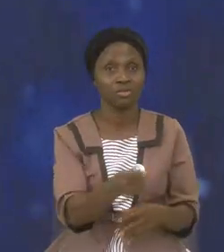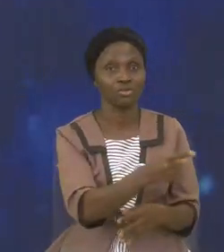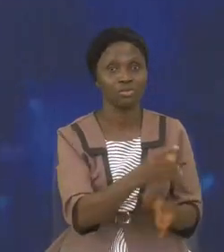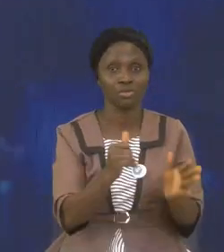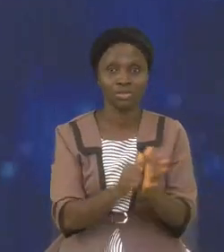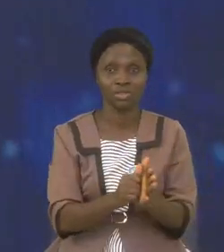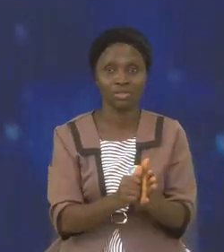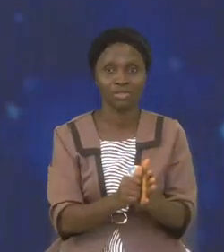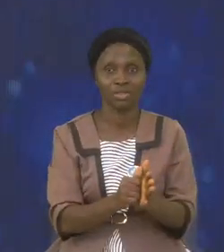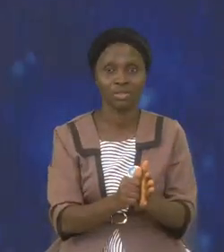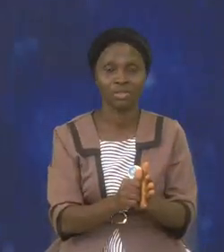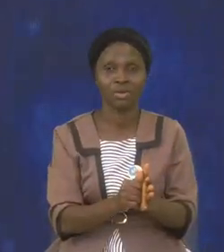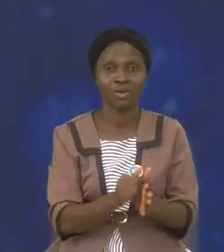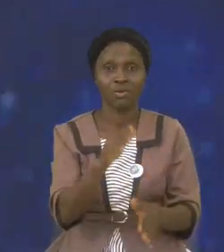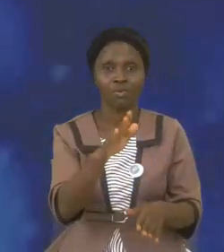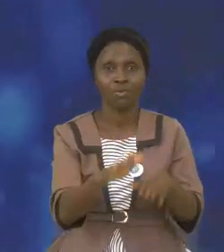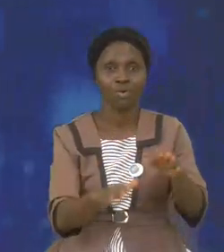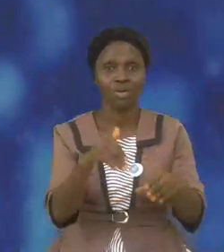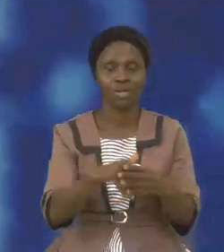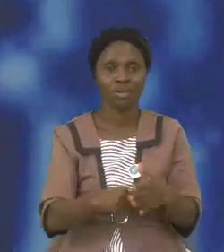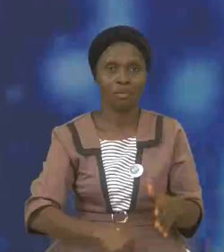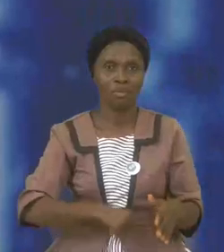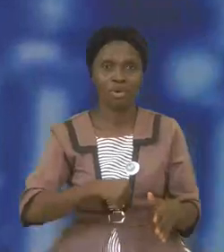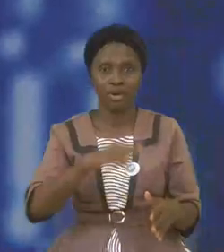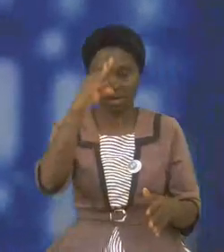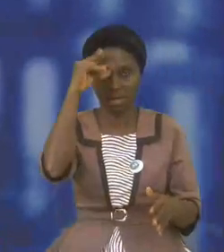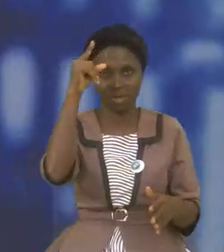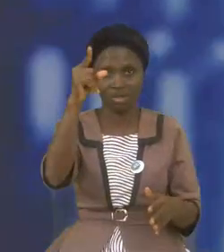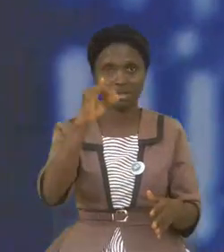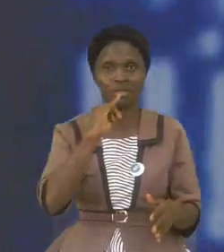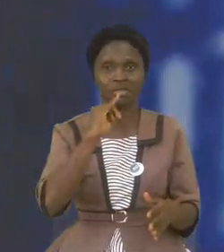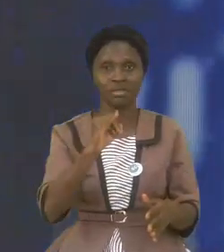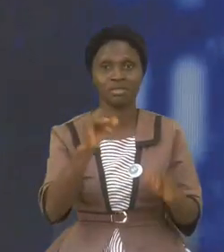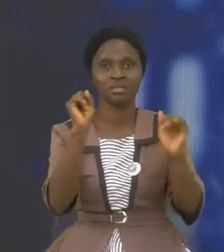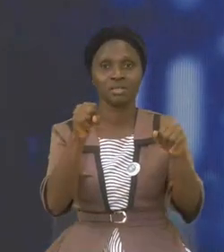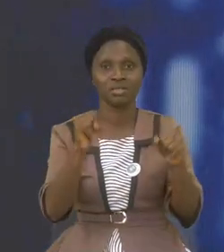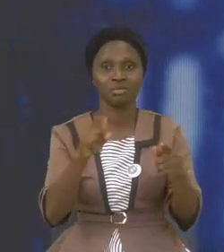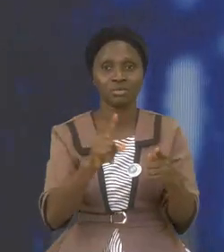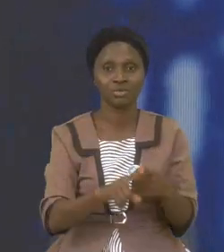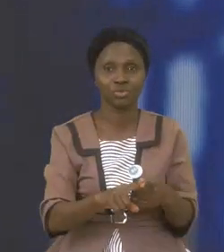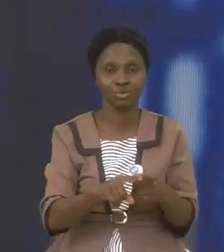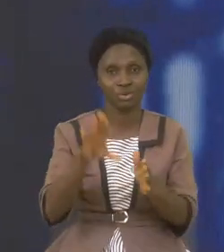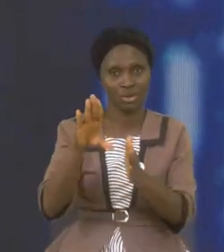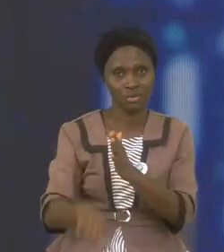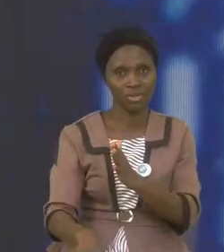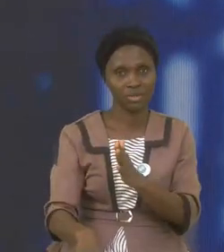peut abaisser ceux qui marchent avec orgueil?